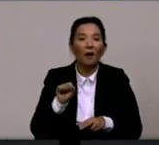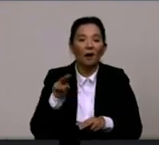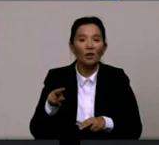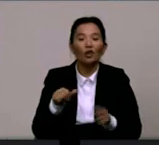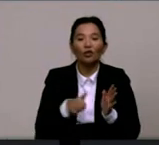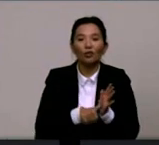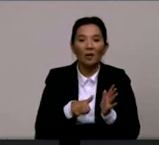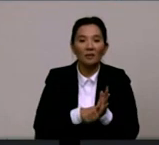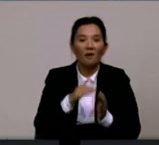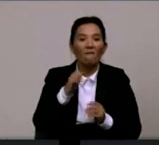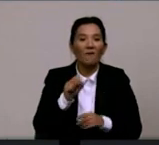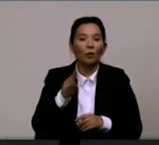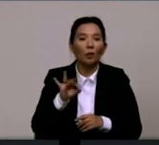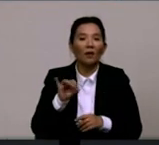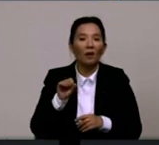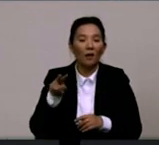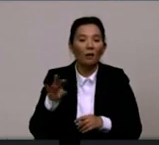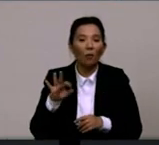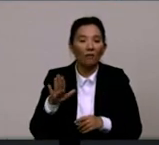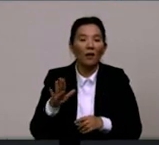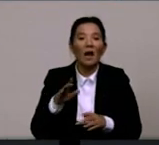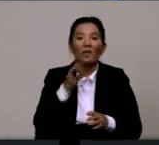есть 6 факториал. Ответ